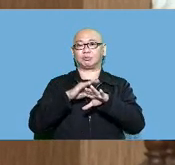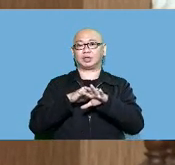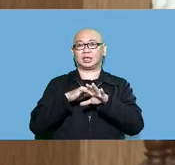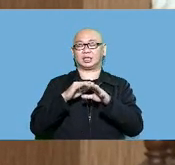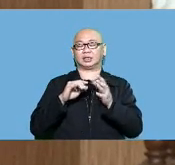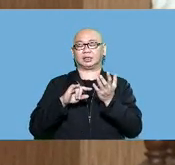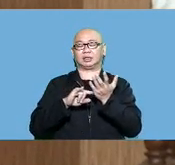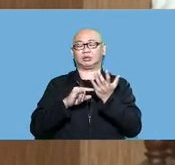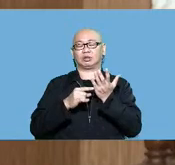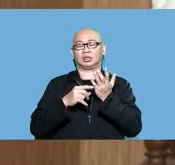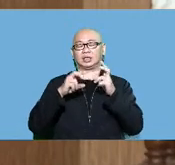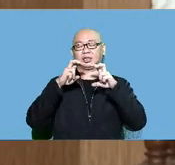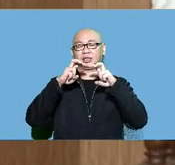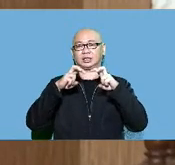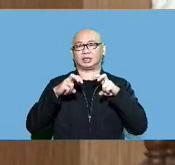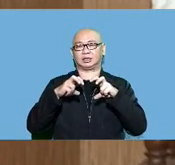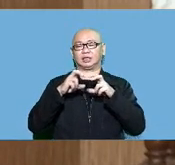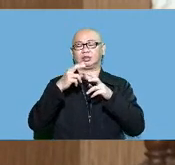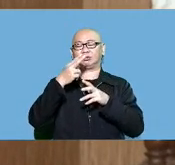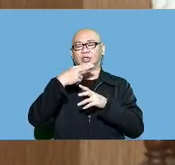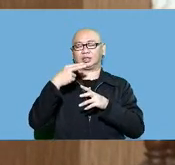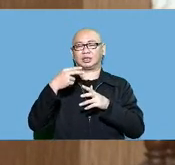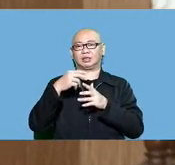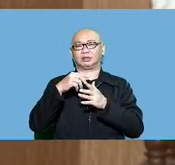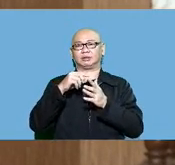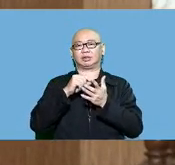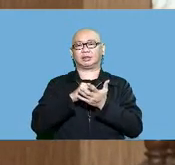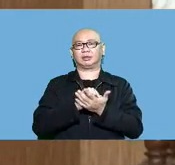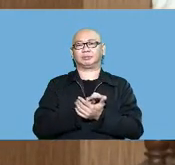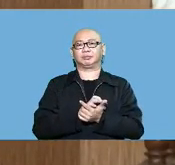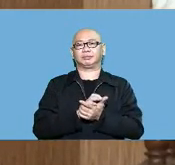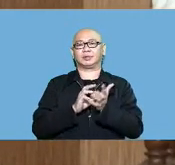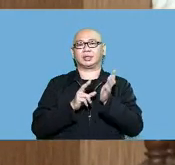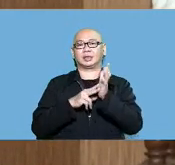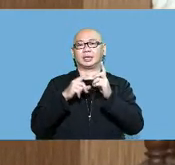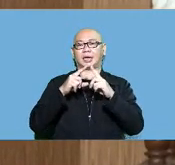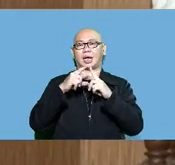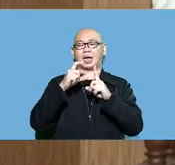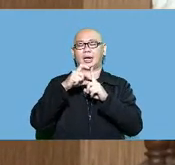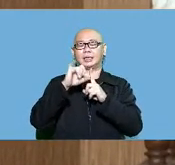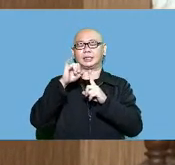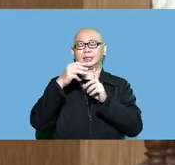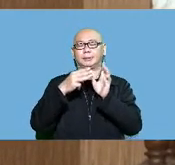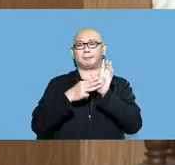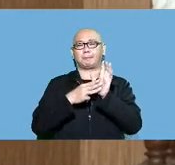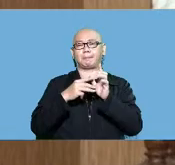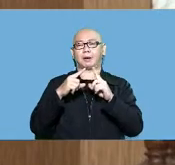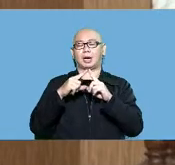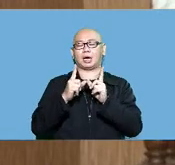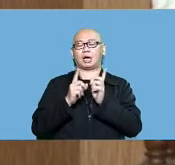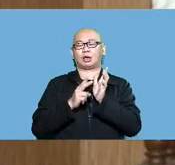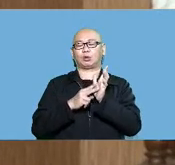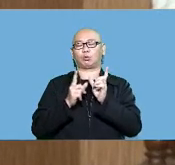dan Teknologi Republik Indonesia tertanda Nadiem Anwar Makarim.